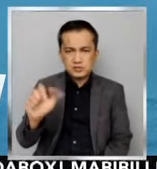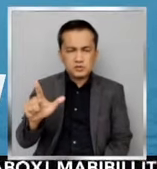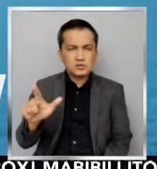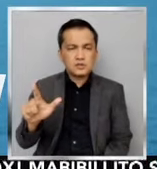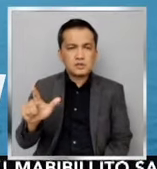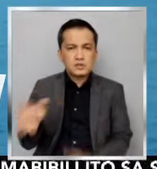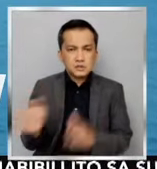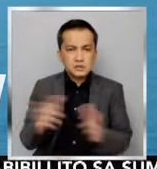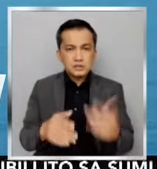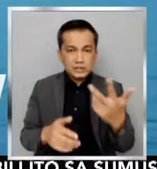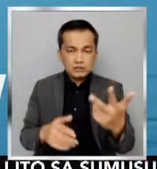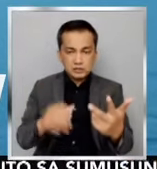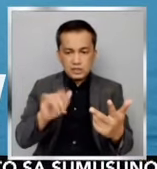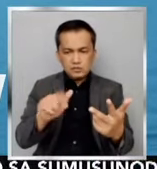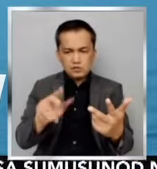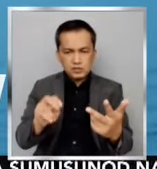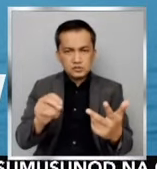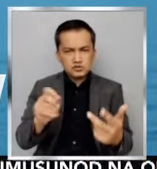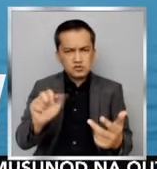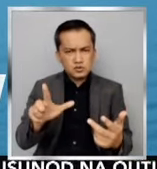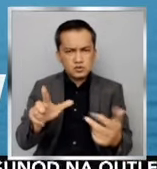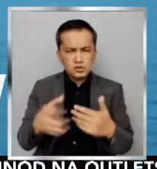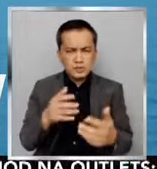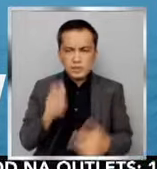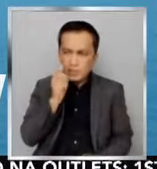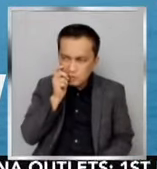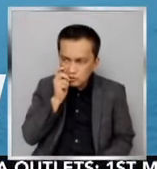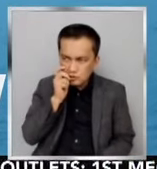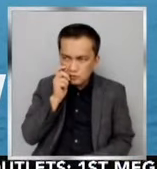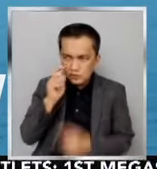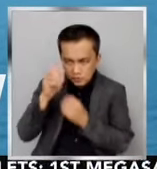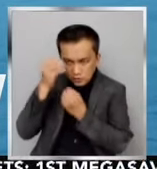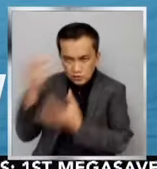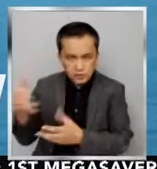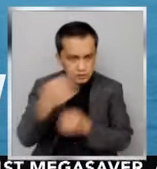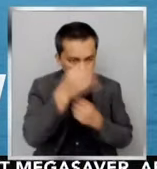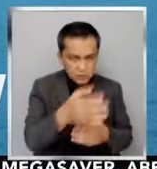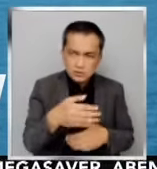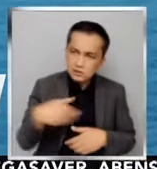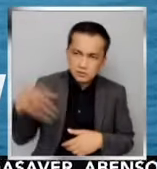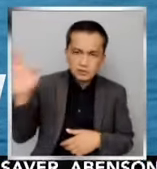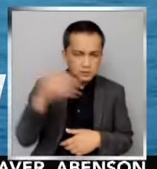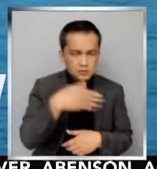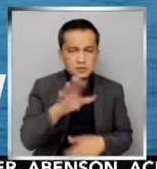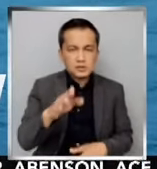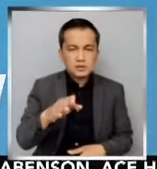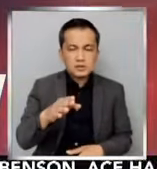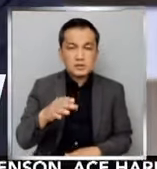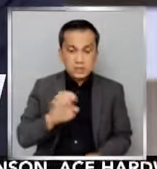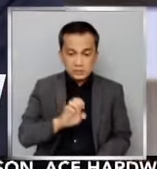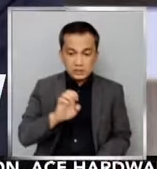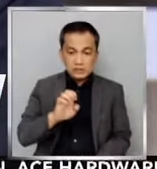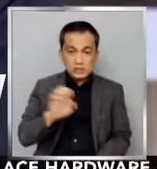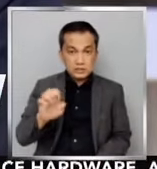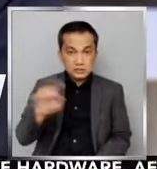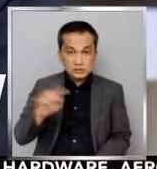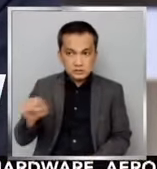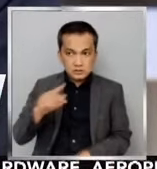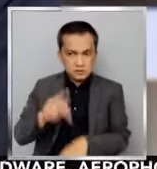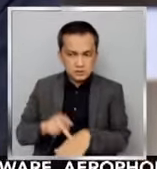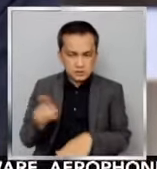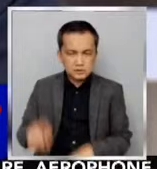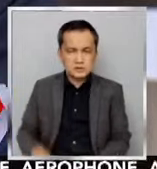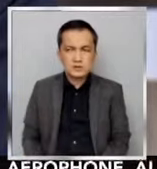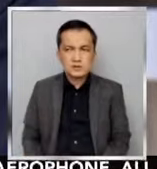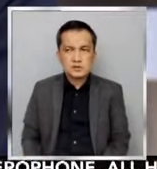Shoal. Pero kahit pa niradyuhan at sinabihan ng umalis sa ating Exclusive Economic Zone o EEZ. What I can confirm is